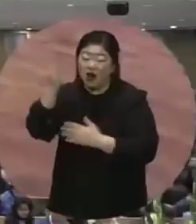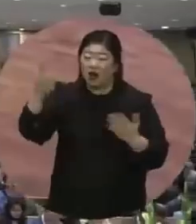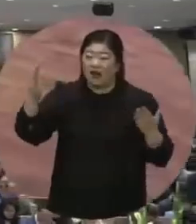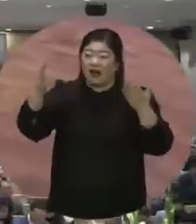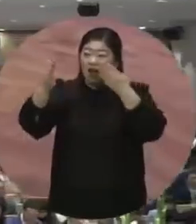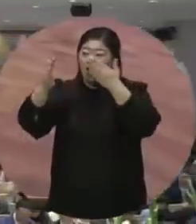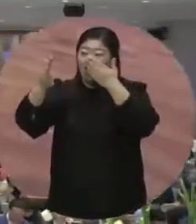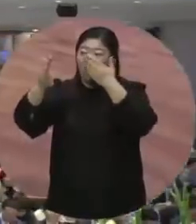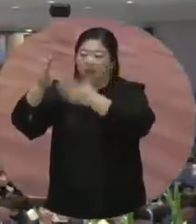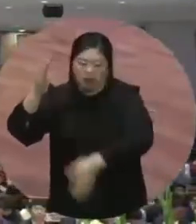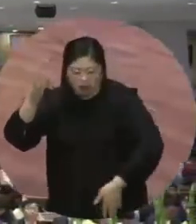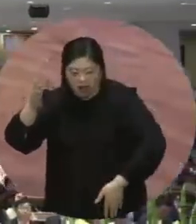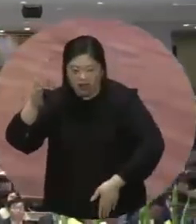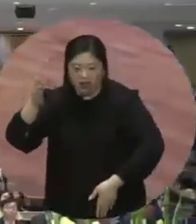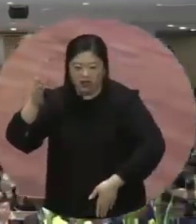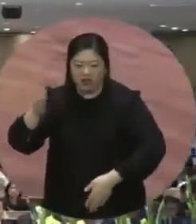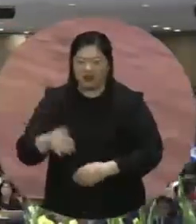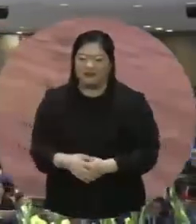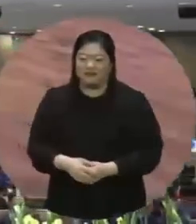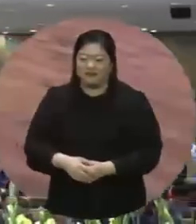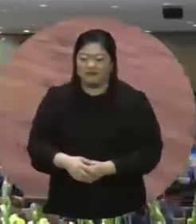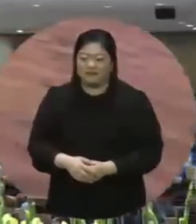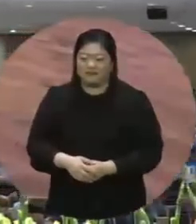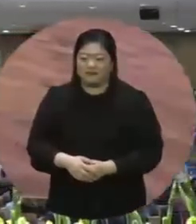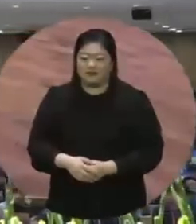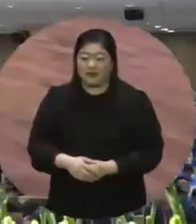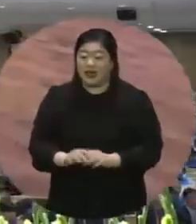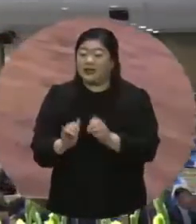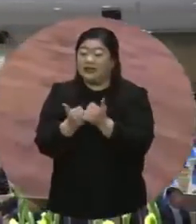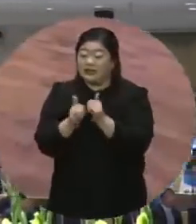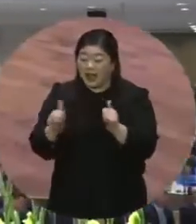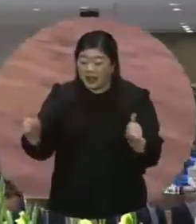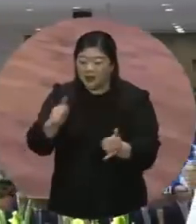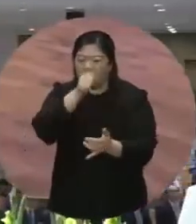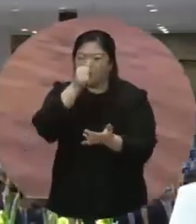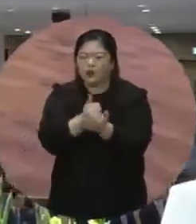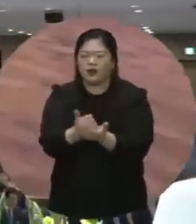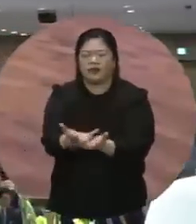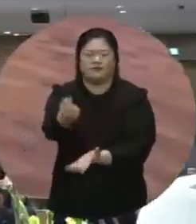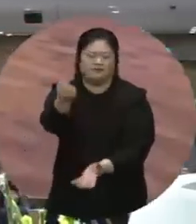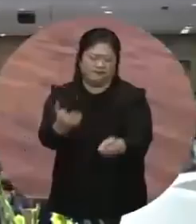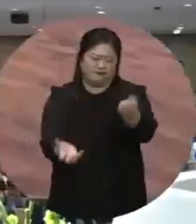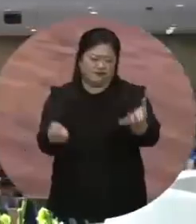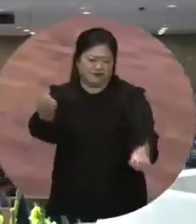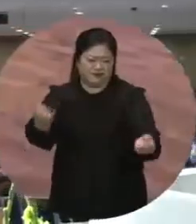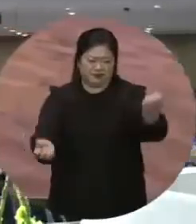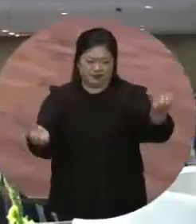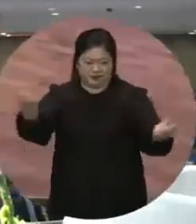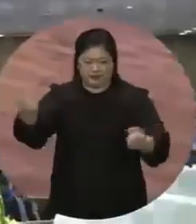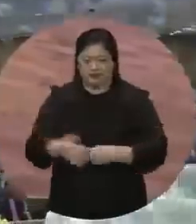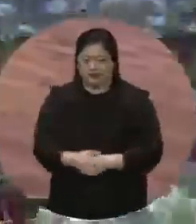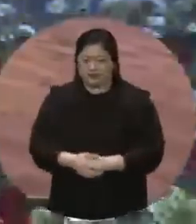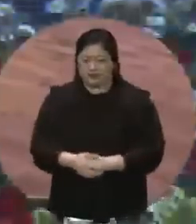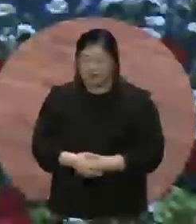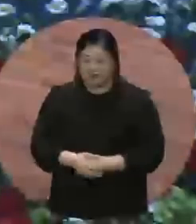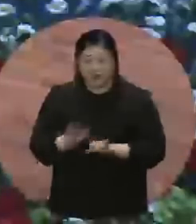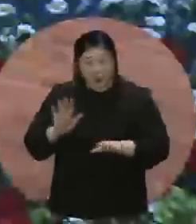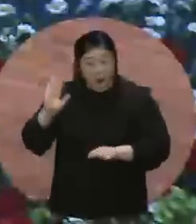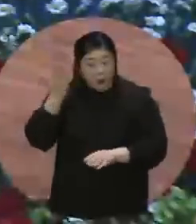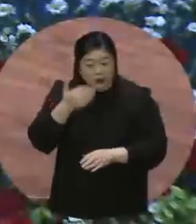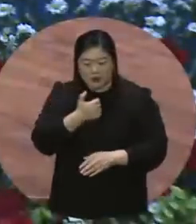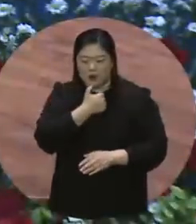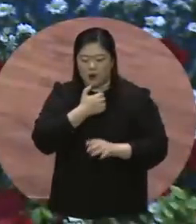못하더니 모든 사람은 다 죄인이다. 자 매주 우리가 로마서의 말씀을 요즘 보고